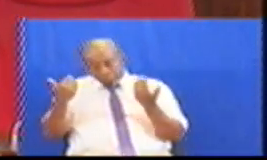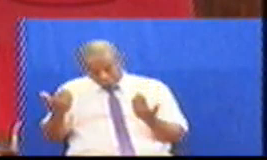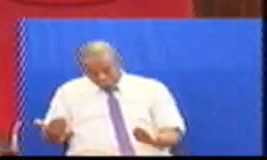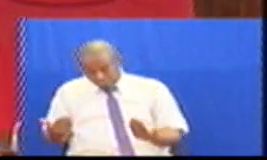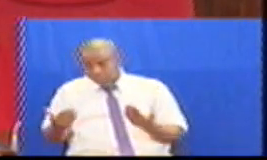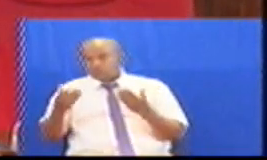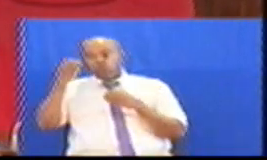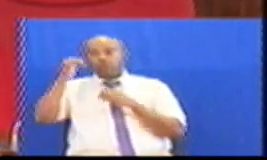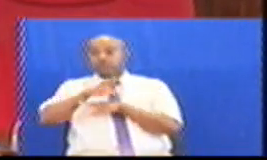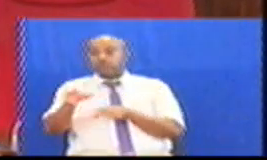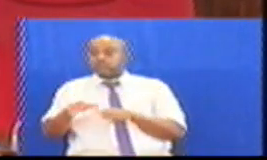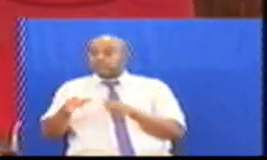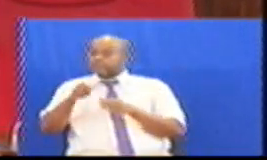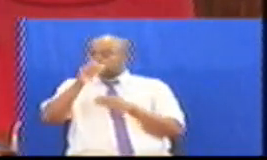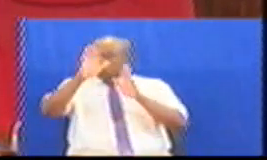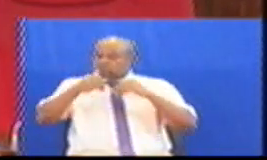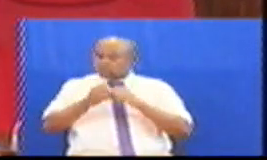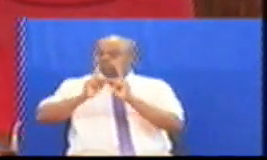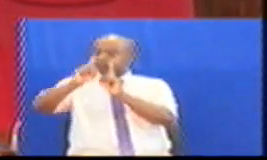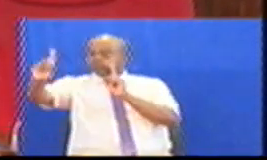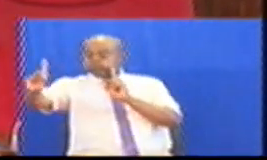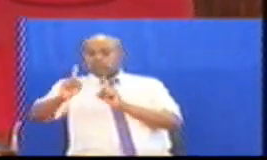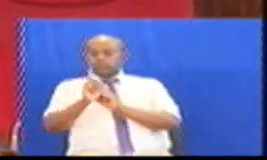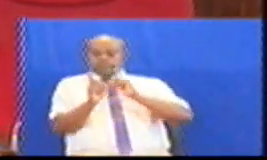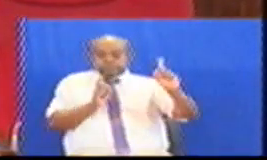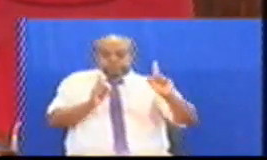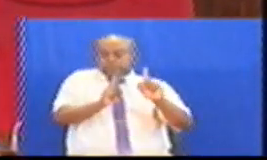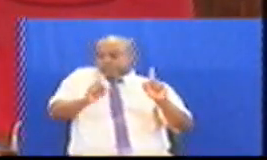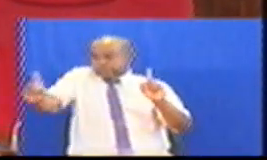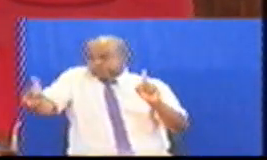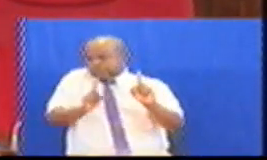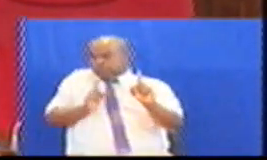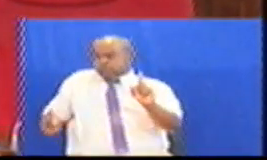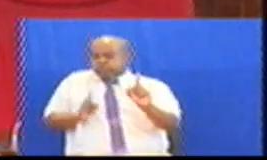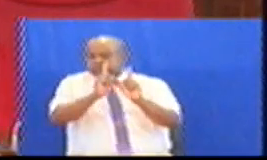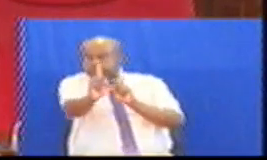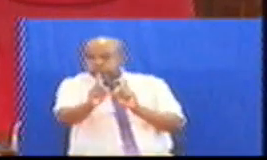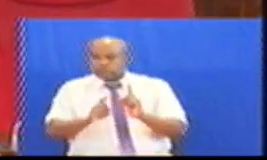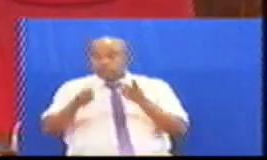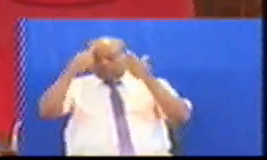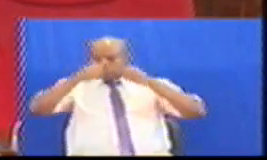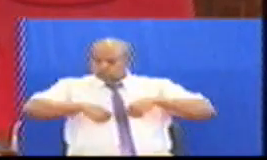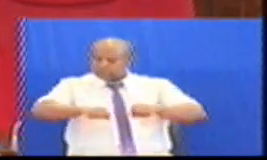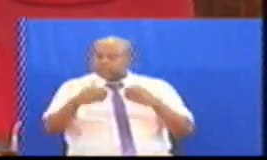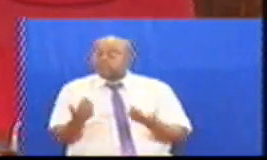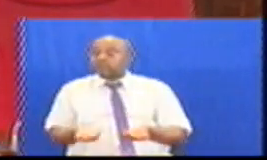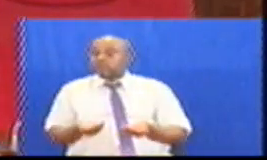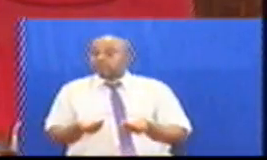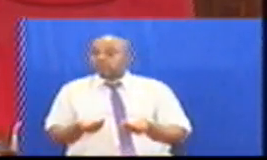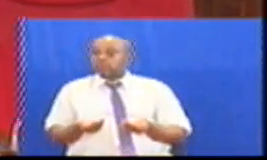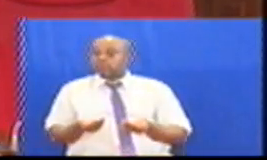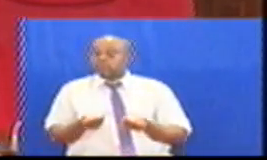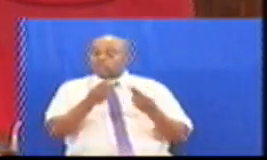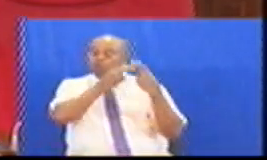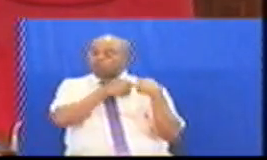distancing, tunagawanyika, tuna sanitizers, tumetekeleza wajibu wetu. Natamani